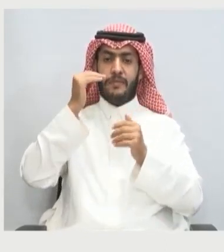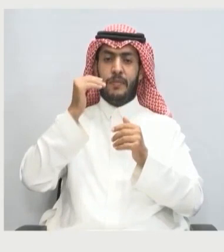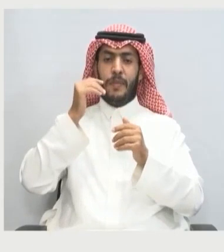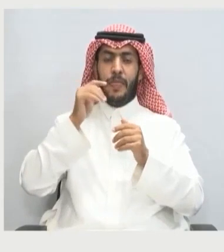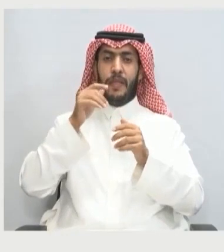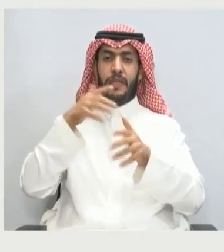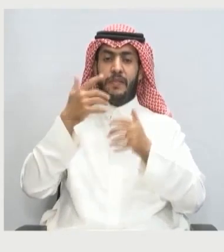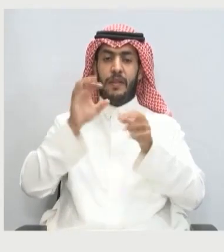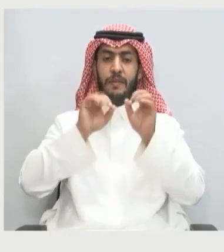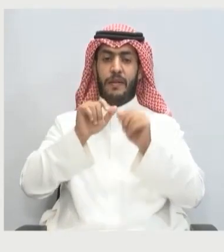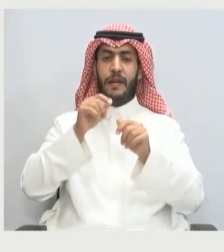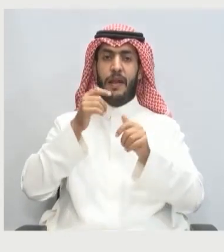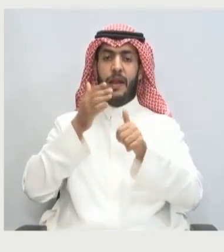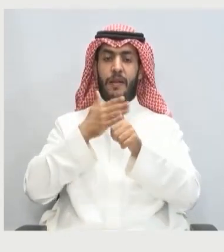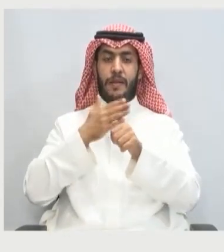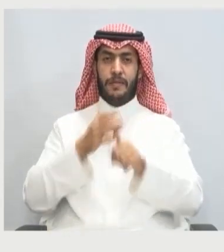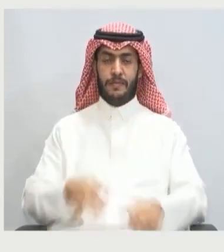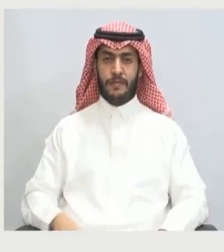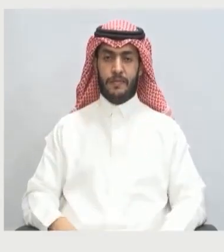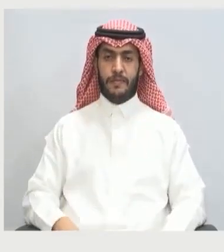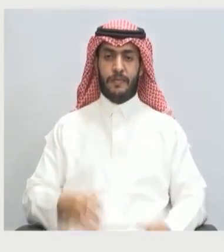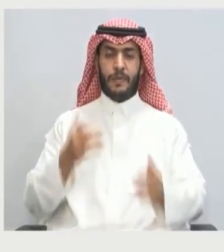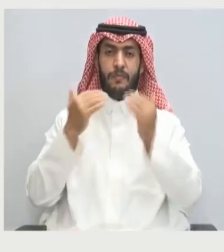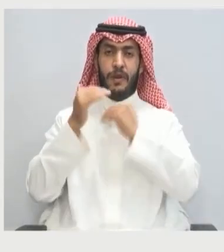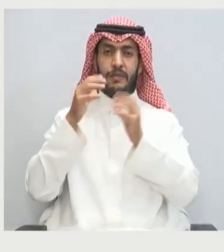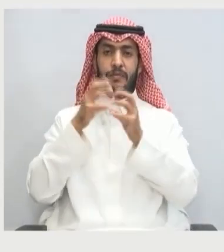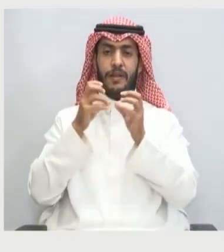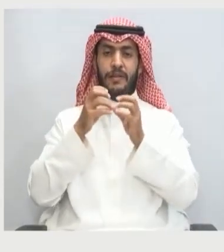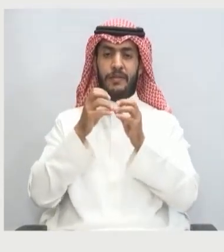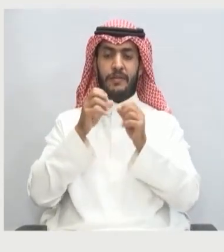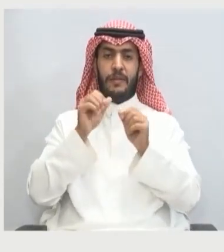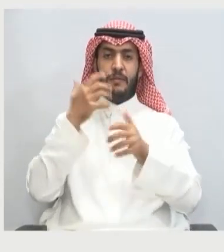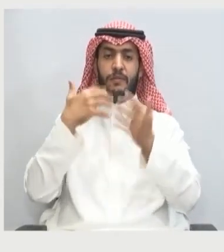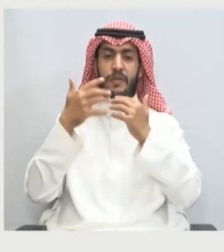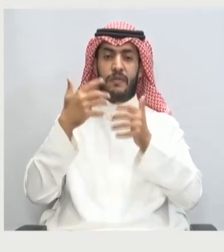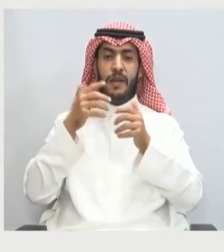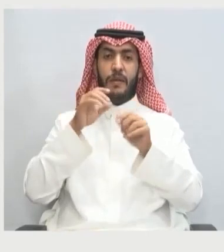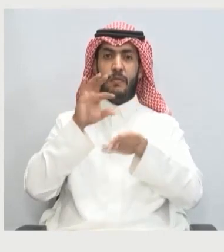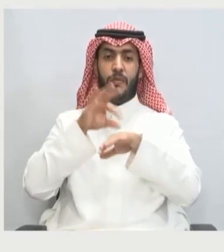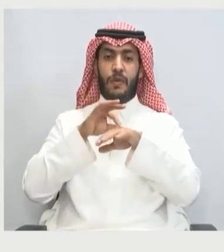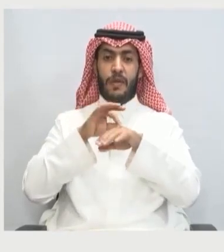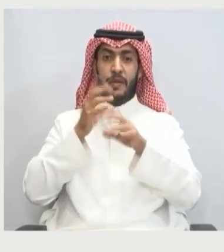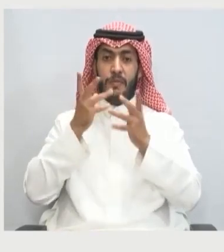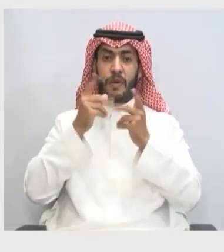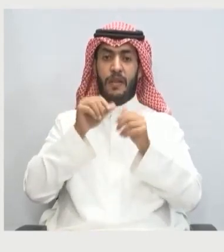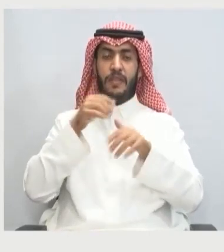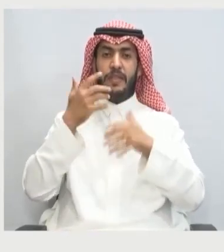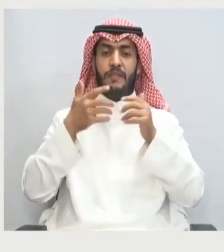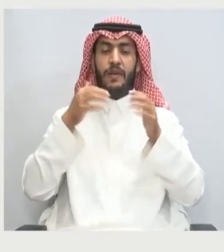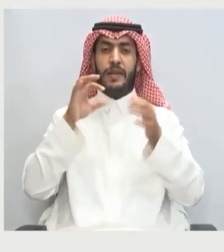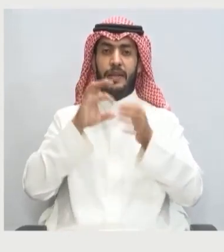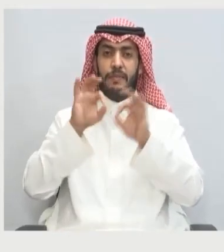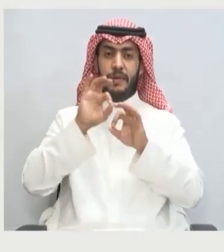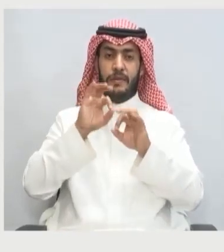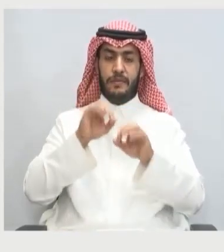السرعات الابتدائيه مراجعه المفردات المتفاعلات المواد التي يبدا بها التفاعل